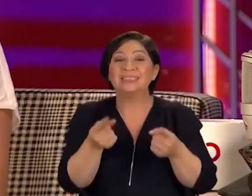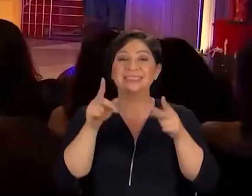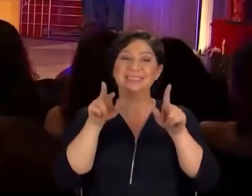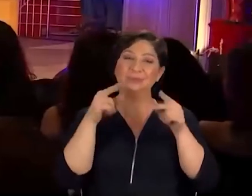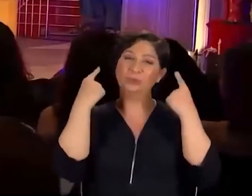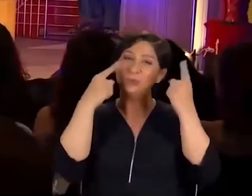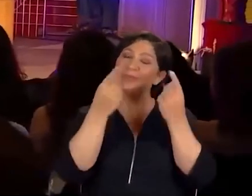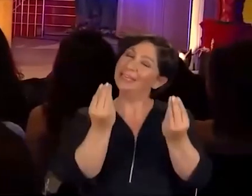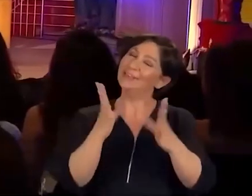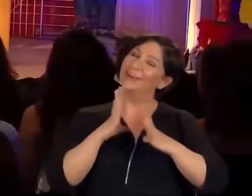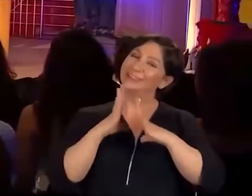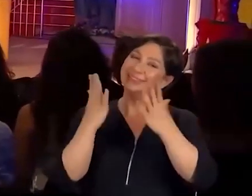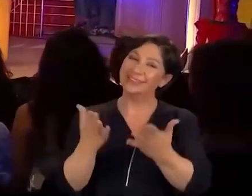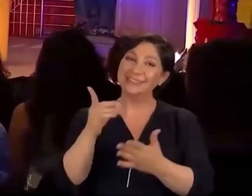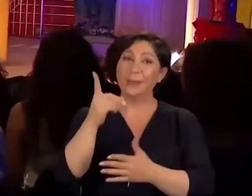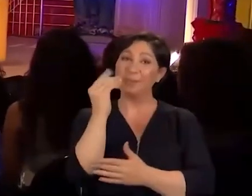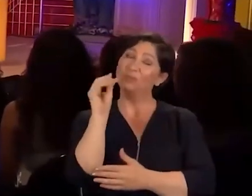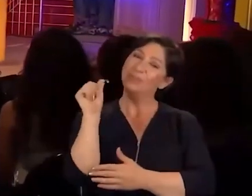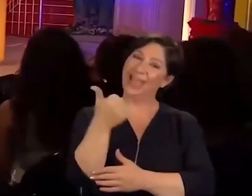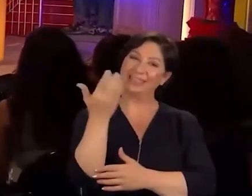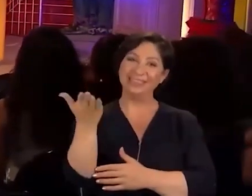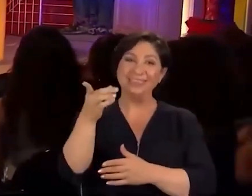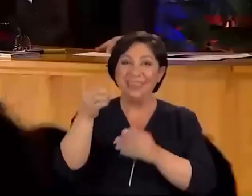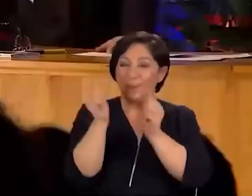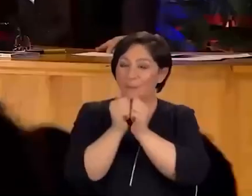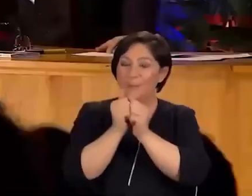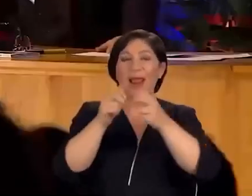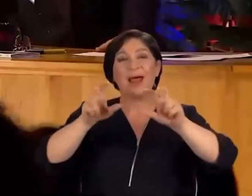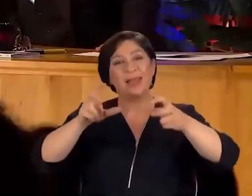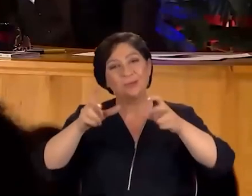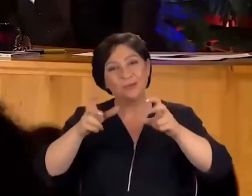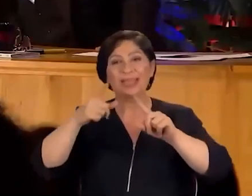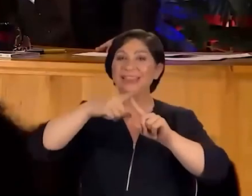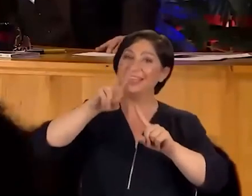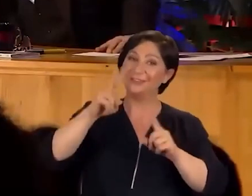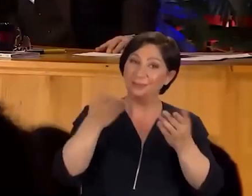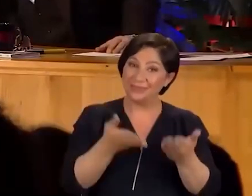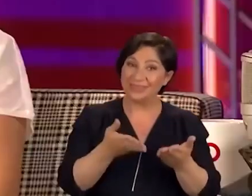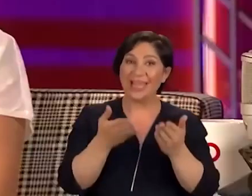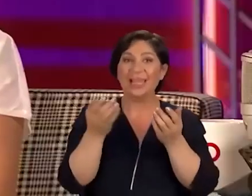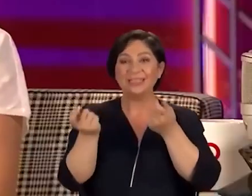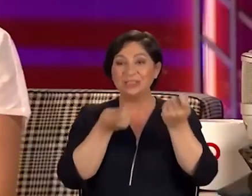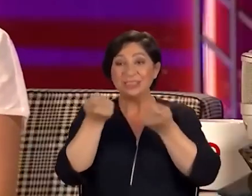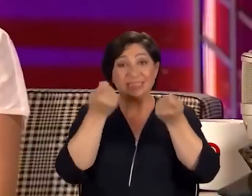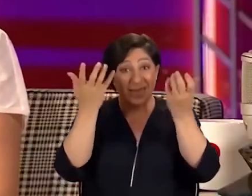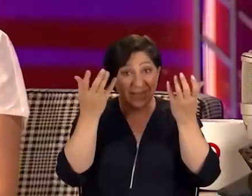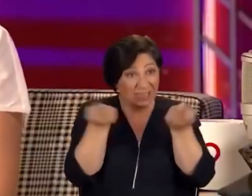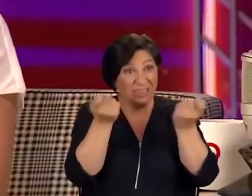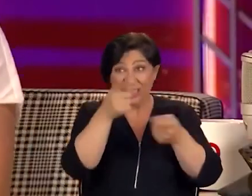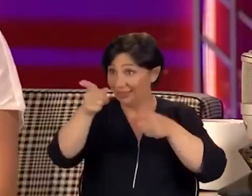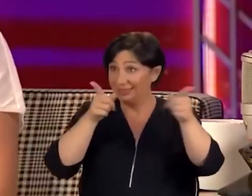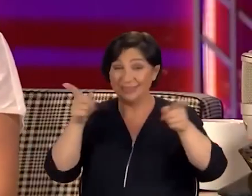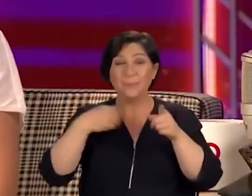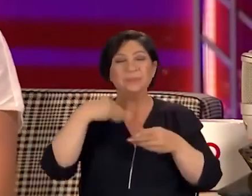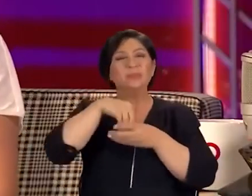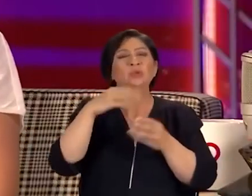diye düşünüyorum. İyi ki varsınız. Sen bir değersin. Seninle beraber radyolarda, televizyonumuzda görev alan herkes bizlerim